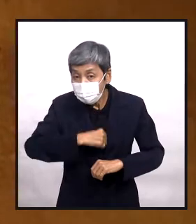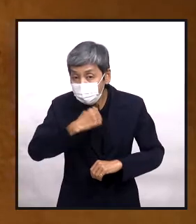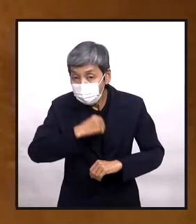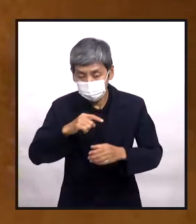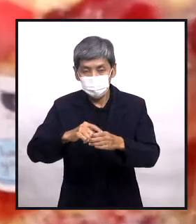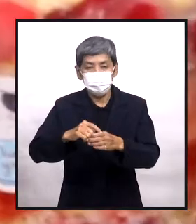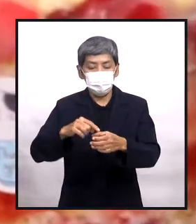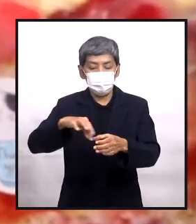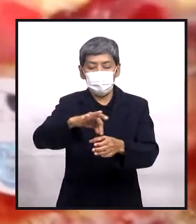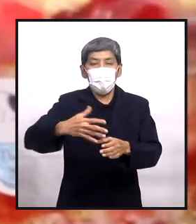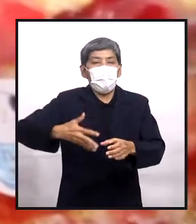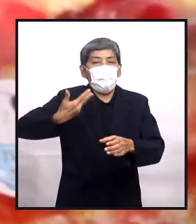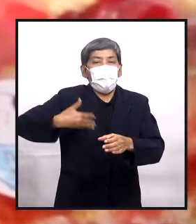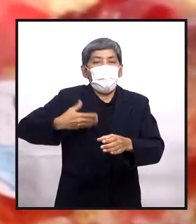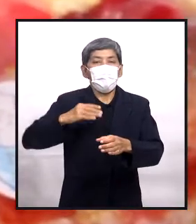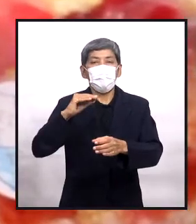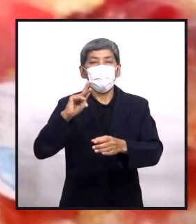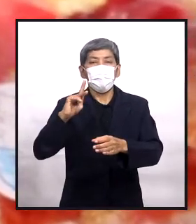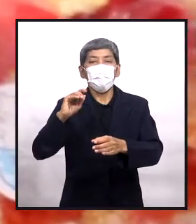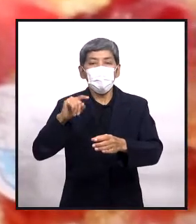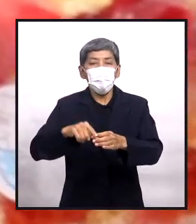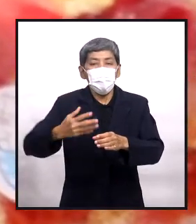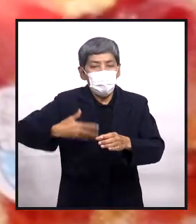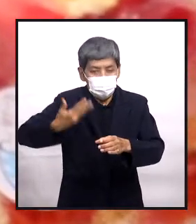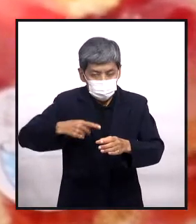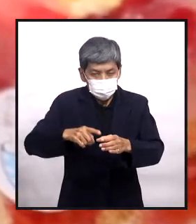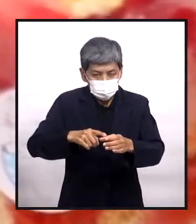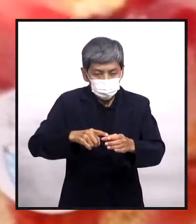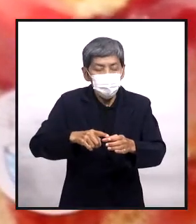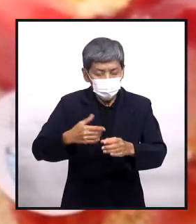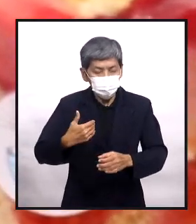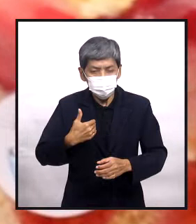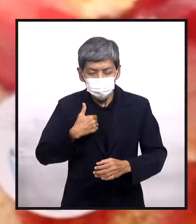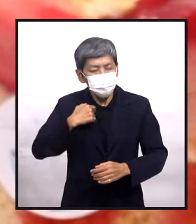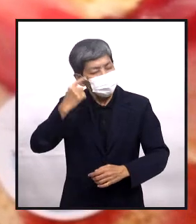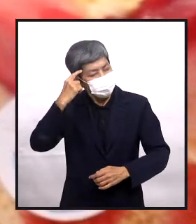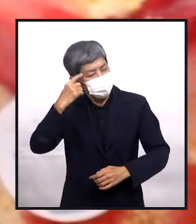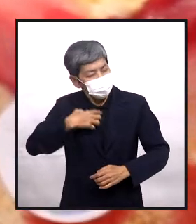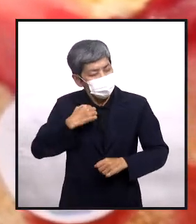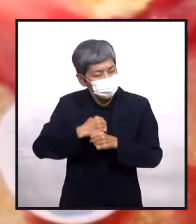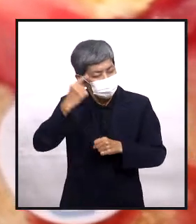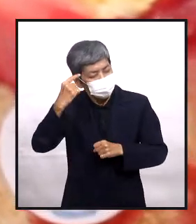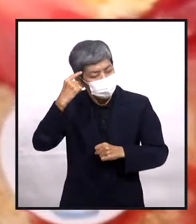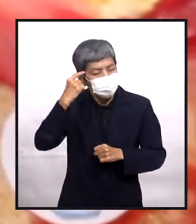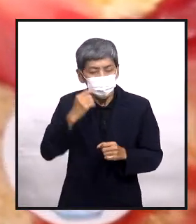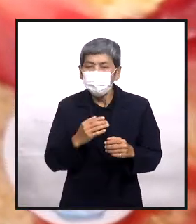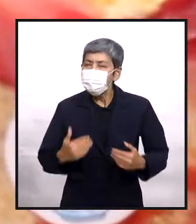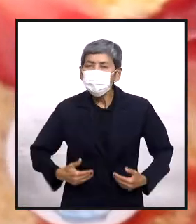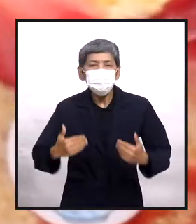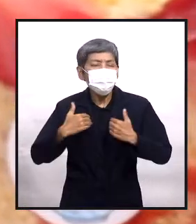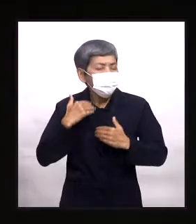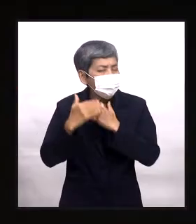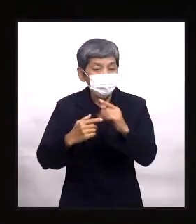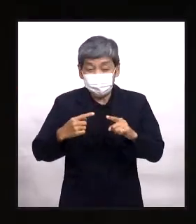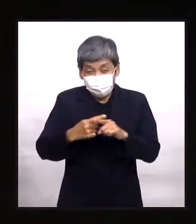ก้ร้อนชีวิตพอเจอประสบการณ์เจออะไรเนี่ยก็ค่อยขมขึ้นแต่ขณะเดียวกันมันก็มีความมันมีความหวานอะไรอยู่แล้วแต่เราจะใส่ให้ชีวิต